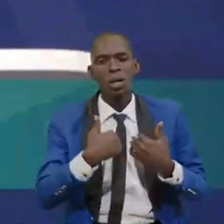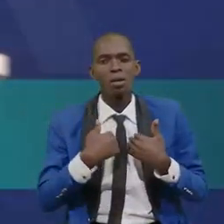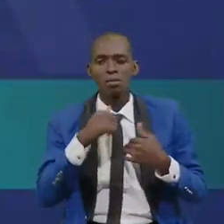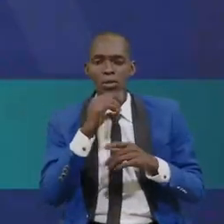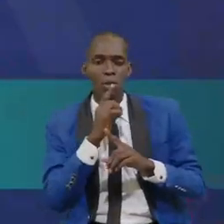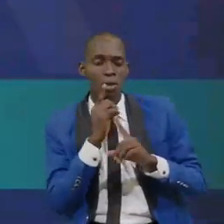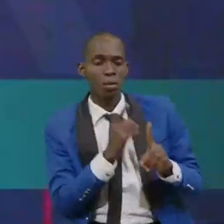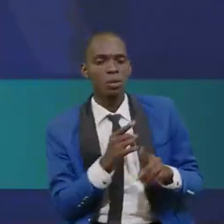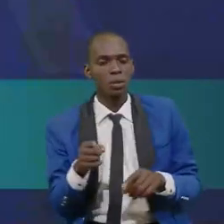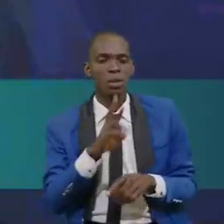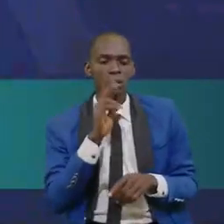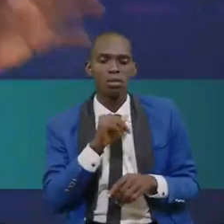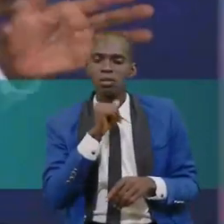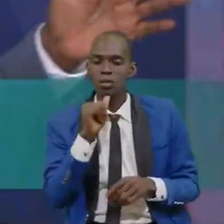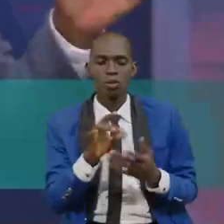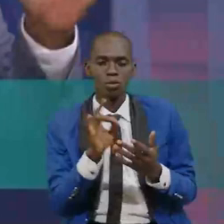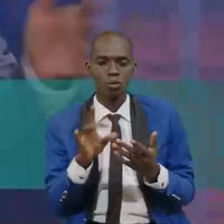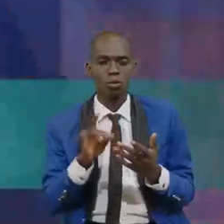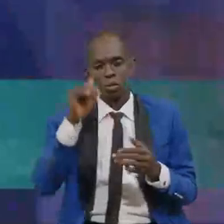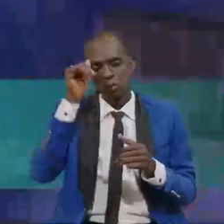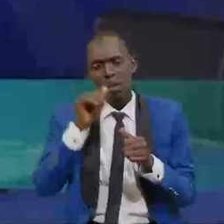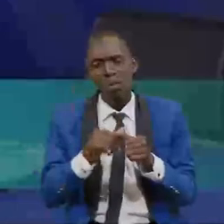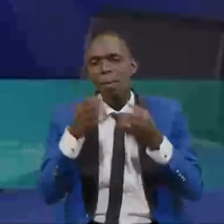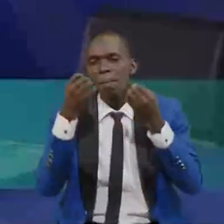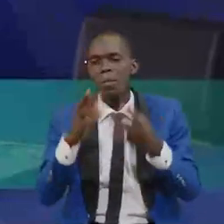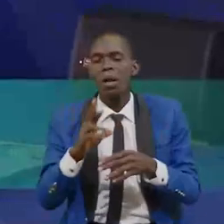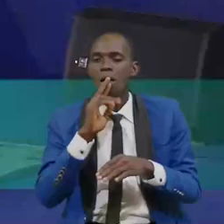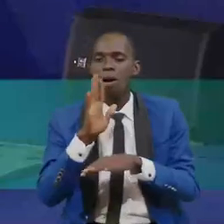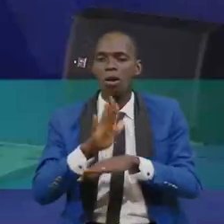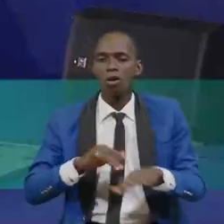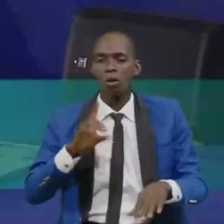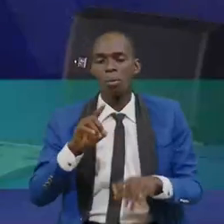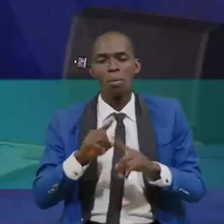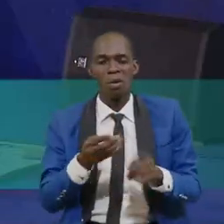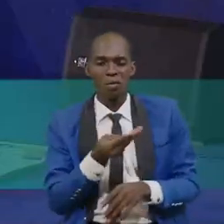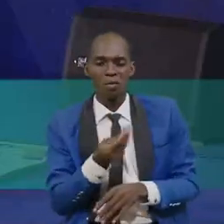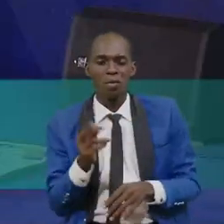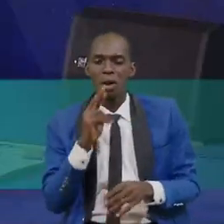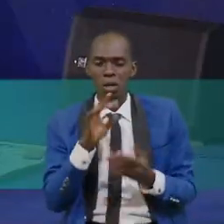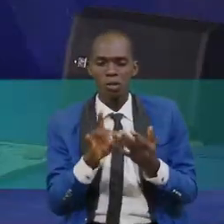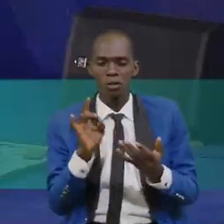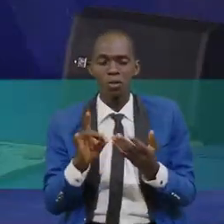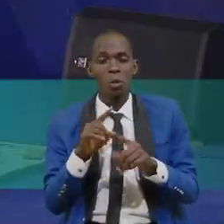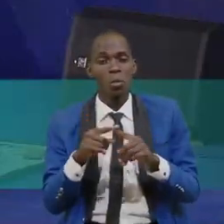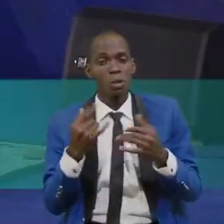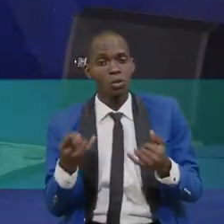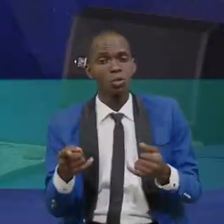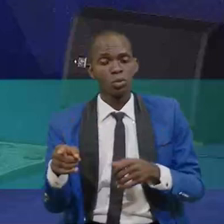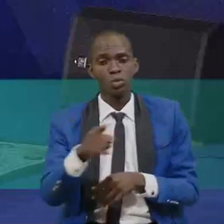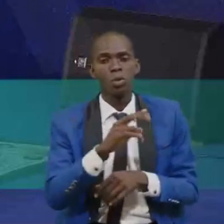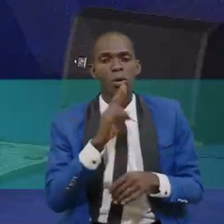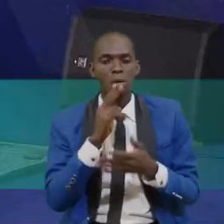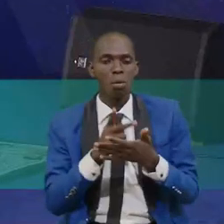choisis. Il dit beaucoup sont appelés, mais peu sont élus. Maintenant, nous faisons partie de cette génération